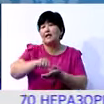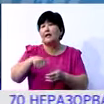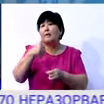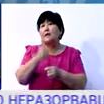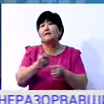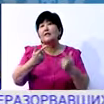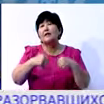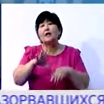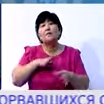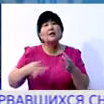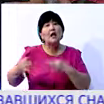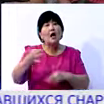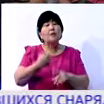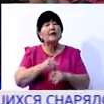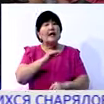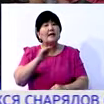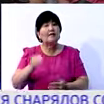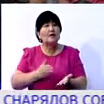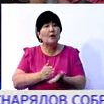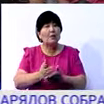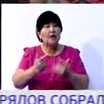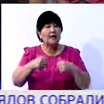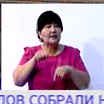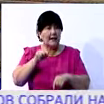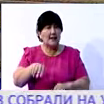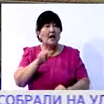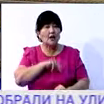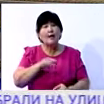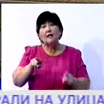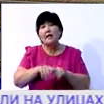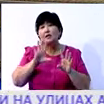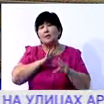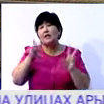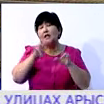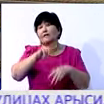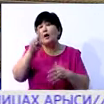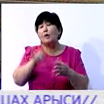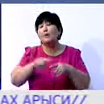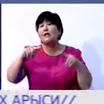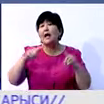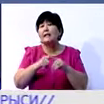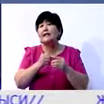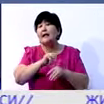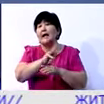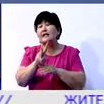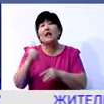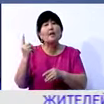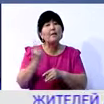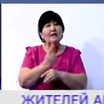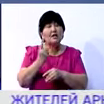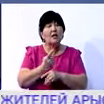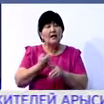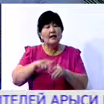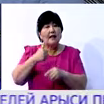первичных организаций были обсуждены эффективные пути организации этой работы. Также были рассмотрены вопросы технического оснащения первичек.